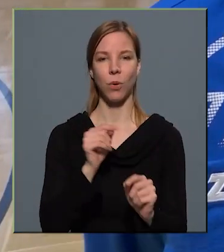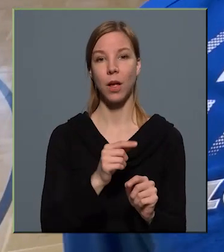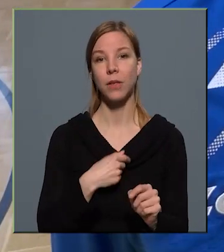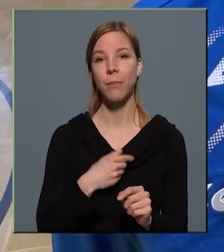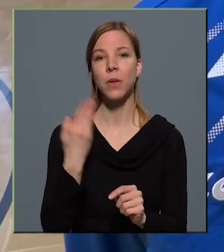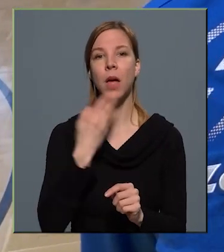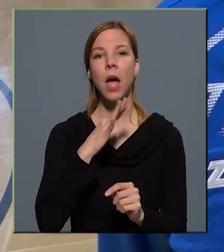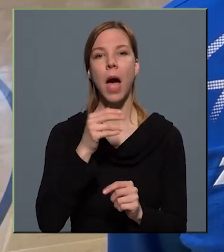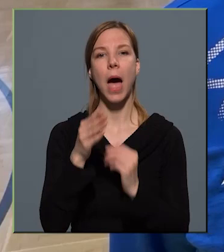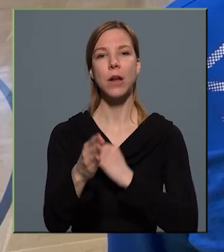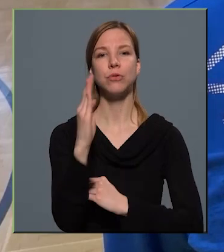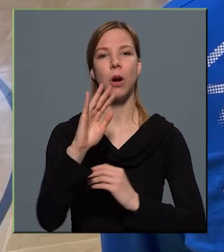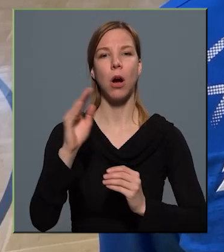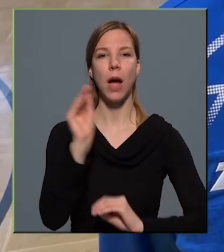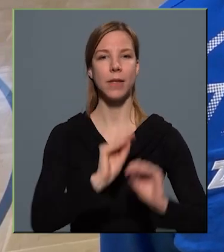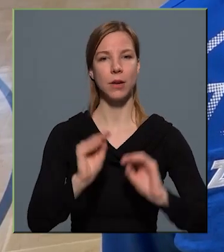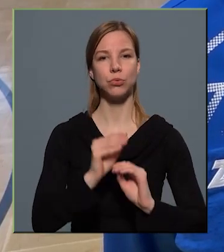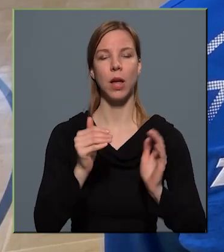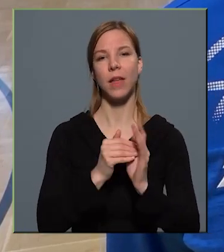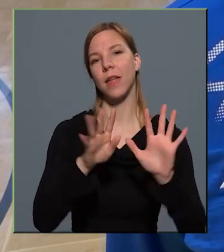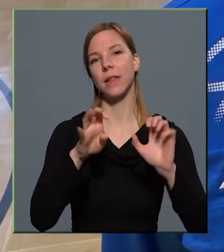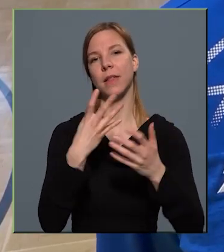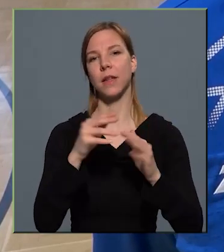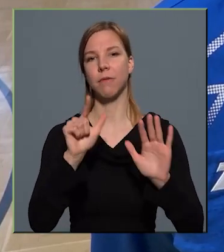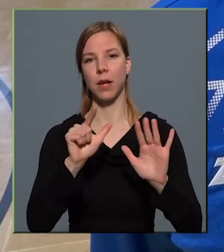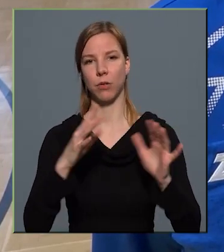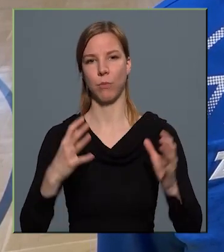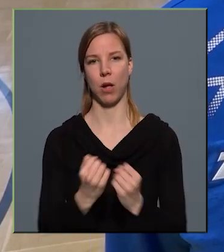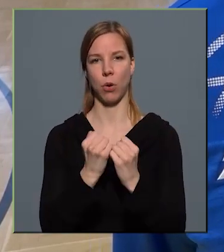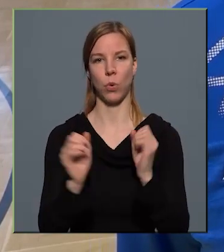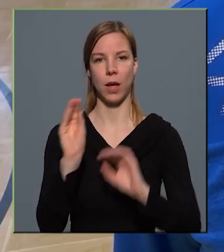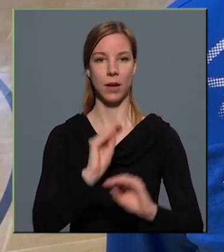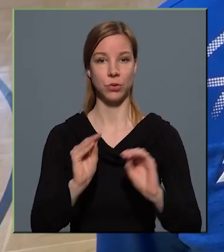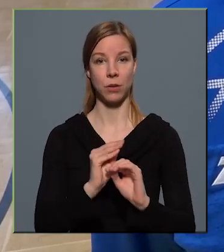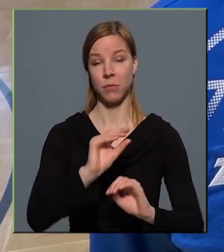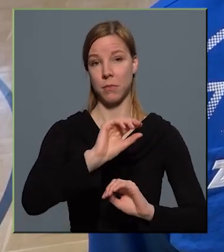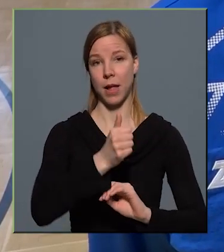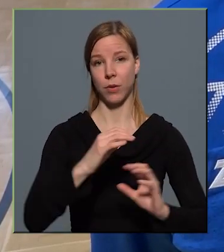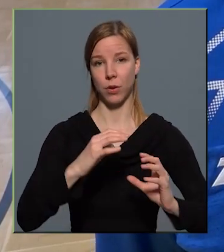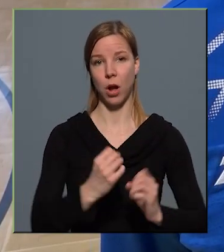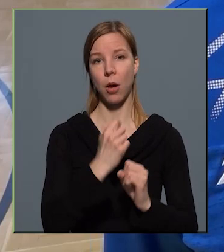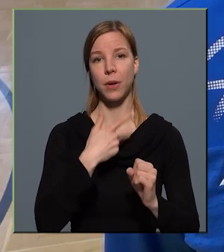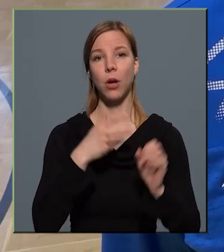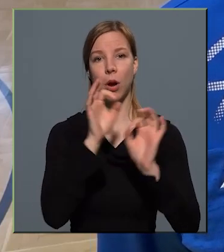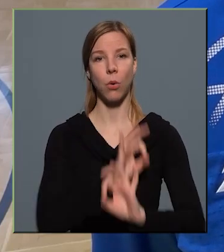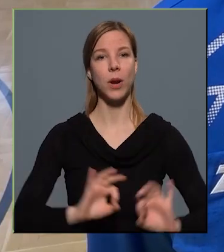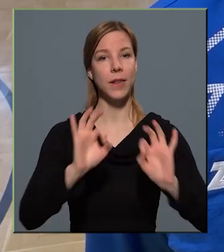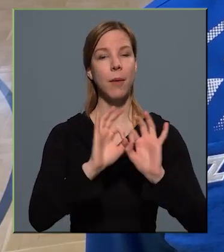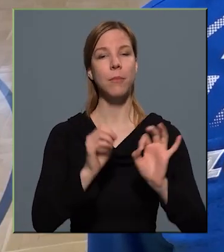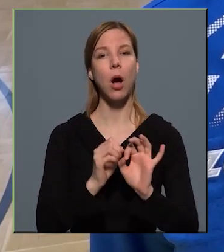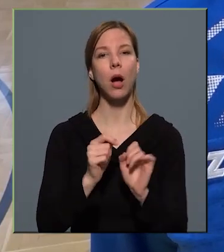Egyesület 1992-ben megalakult egyesület. Hát elsőként alakultunk az országban, aki kétemű fogyatékos